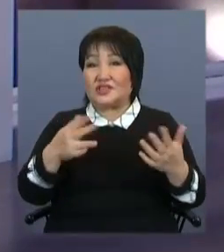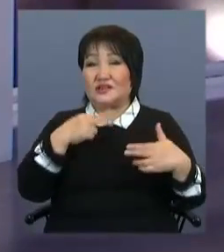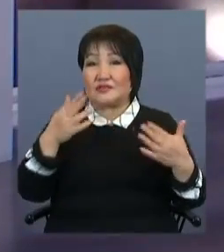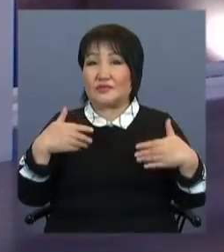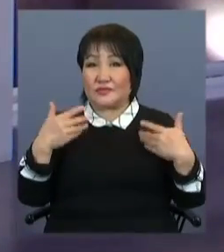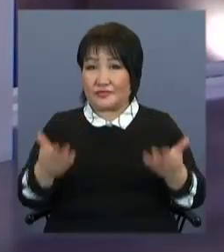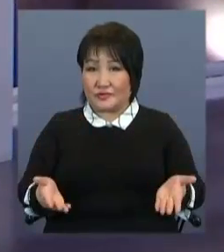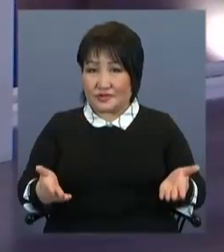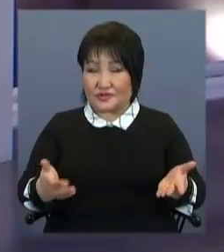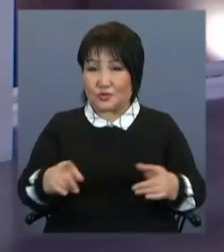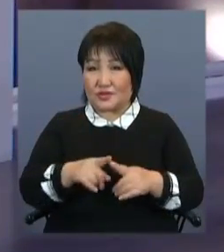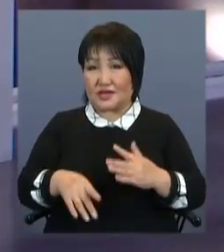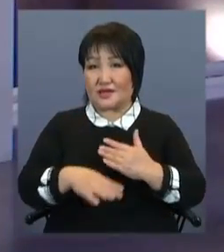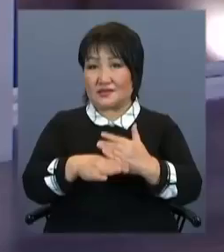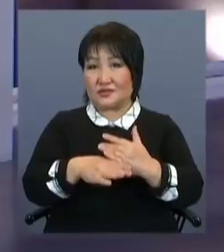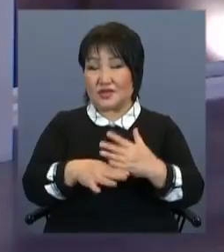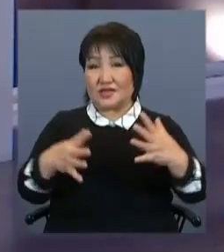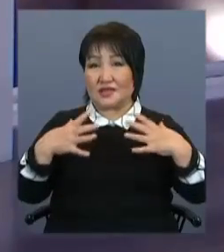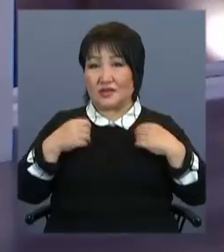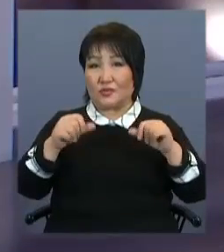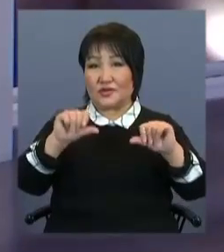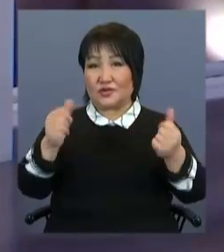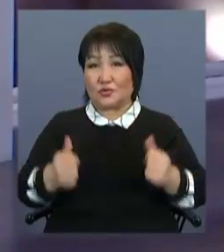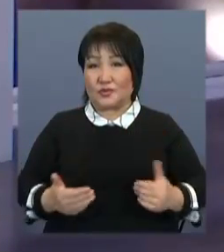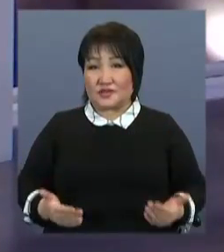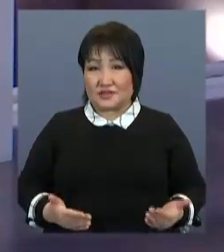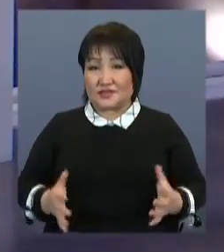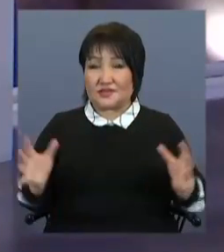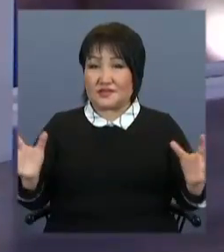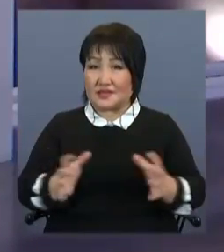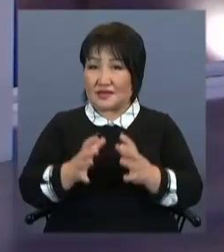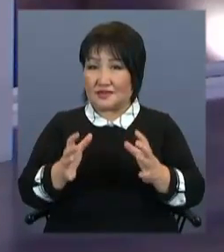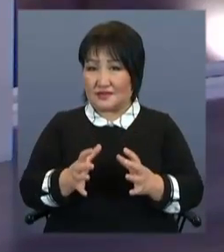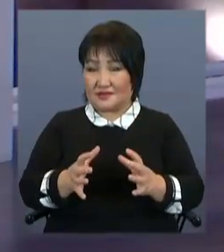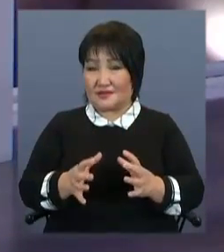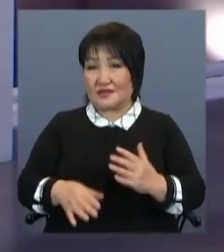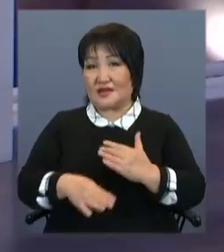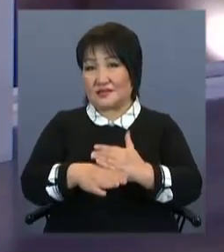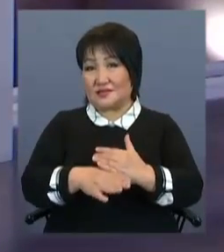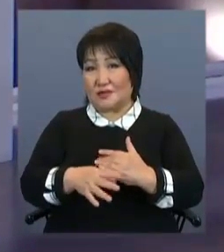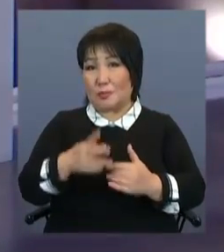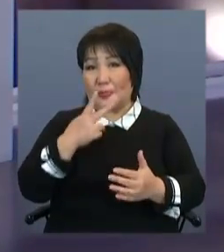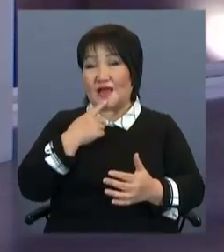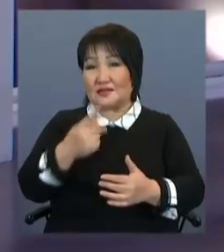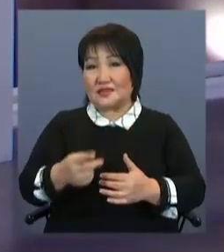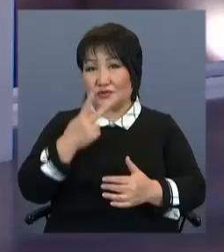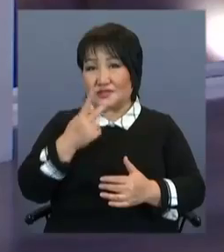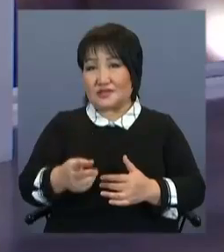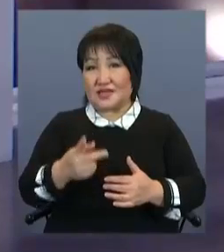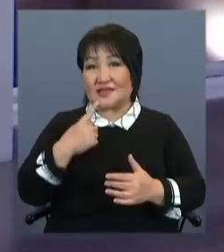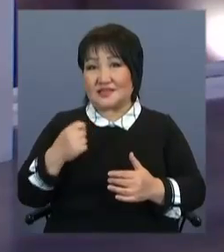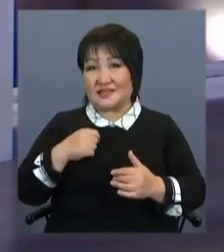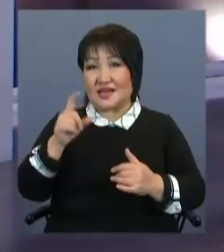осындай салауатты өмір салтын сақтағанның арқасында әлде шыны керек, алыстан көрсек те сізді әскери